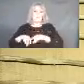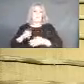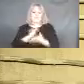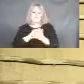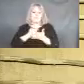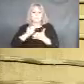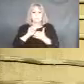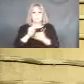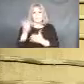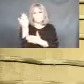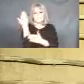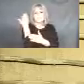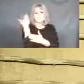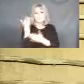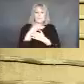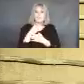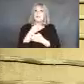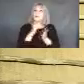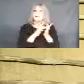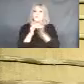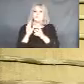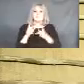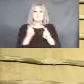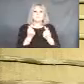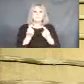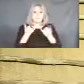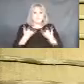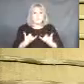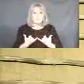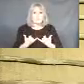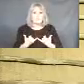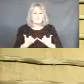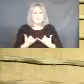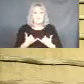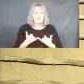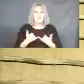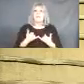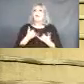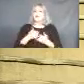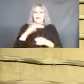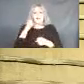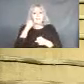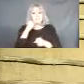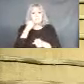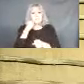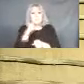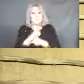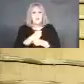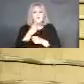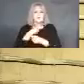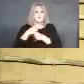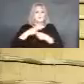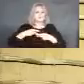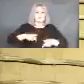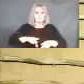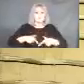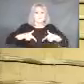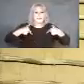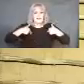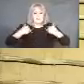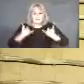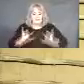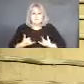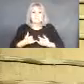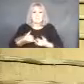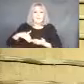dis nie die doel nie. Die doel is, Jesus is nog bezig om die selle branders te maak in ons wereld. Dis waar